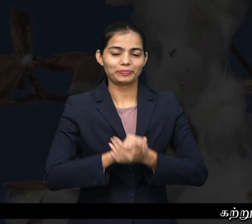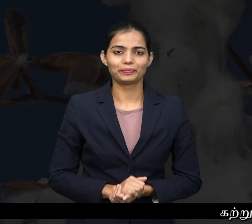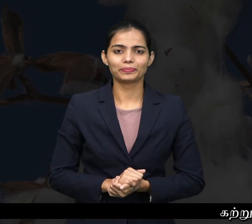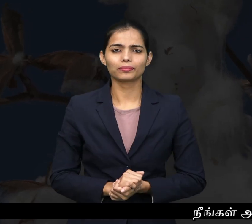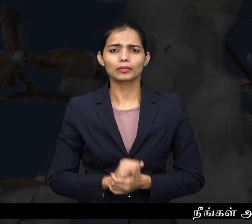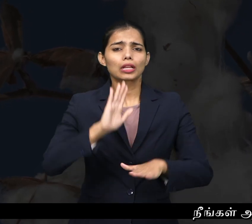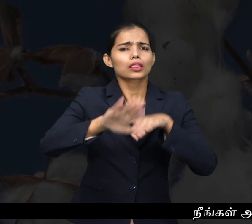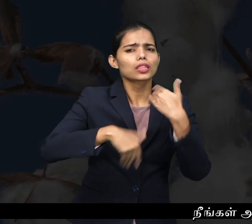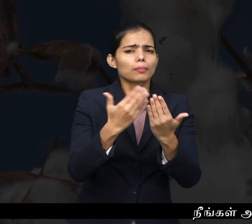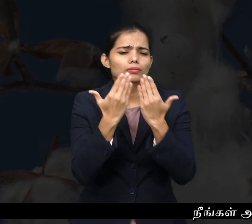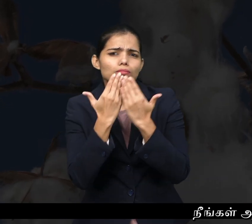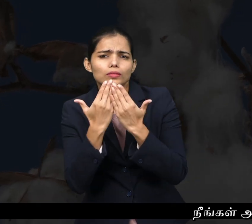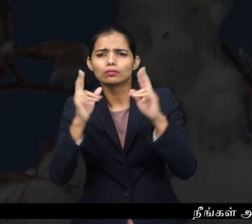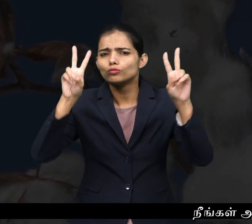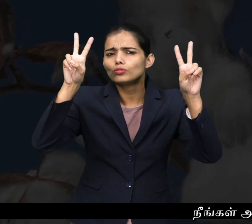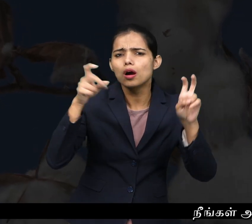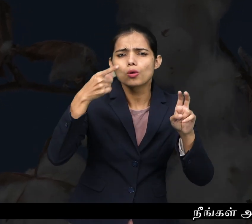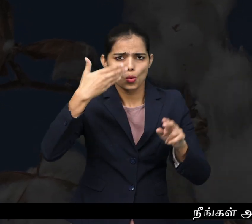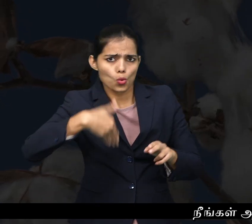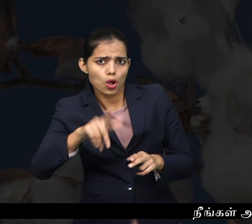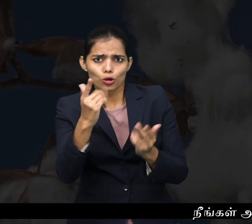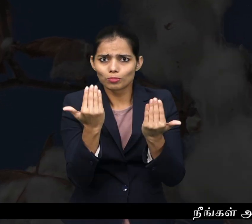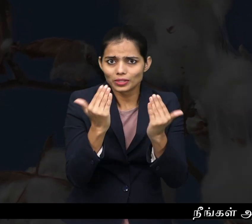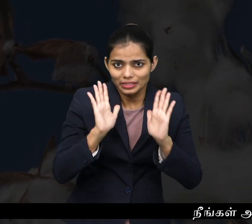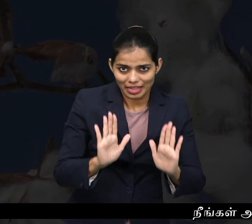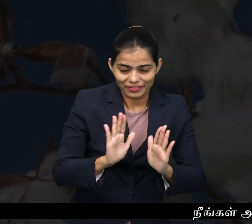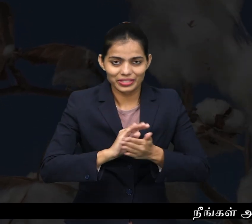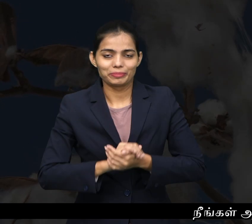கற்றுக்கொள்வீர்கள், நீங்கள் அறிந்து கொள்வீர்கள்.